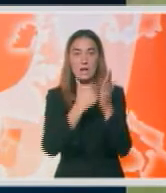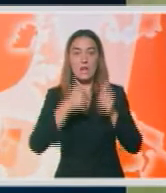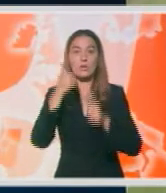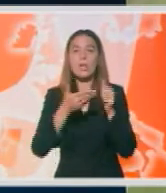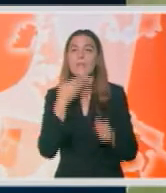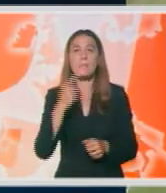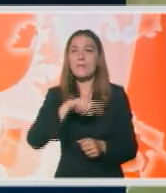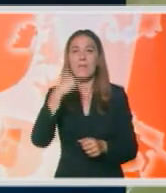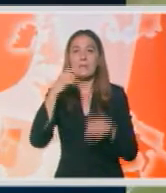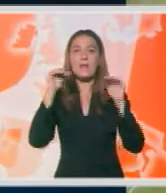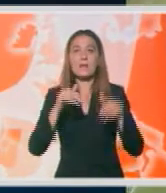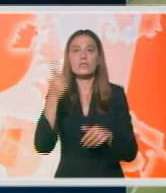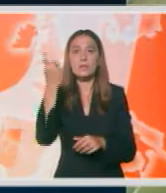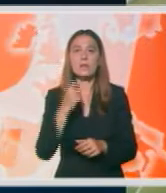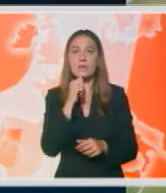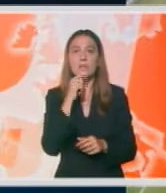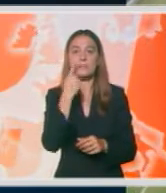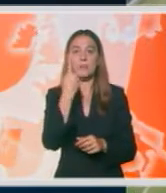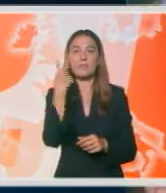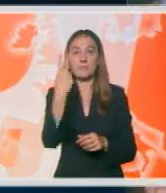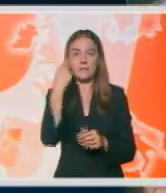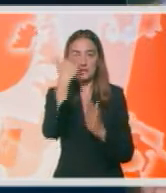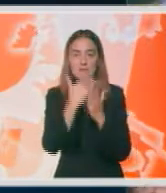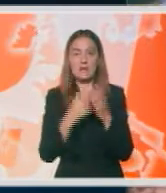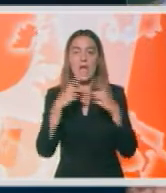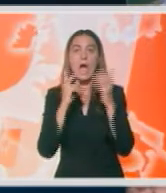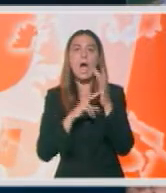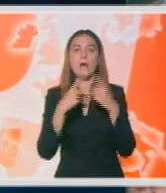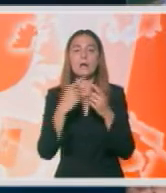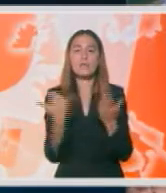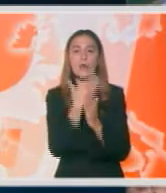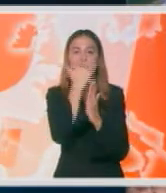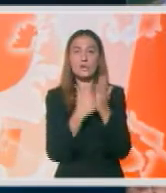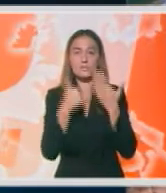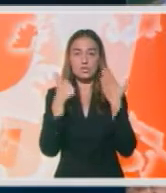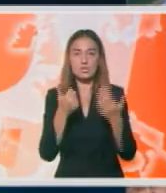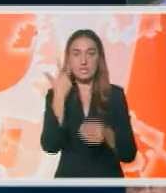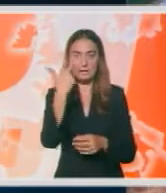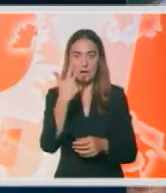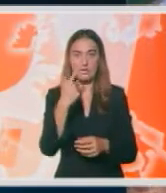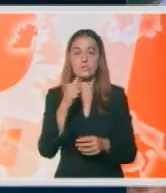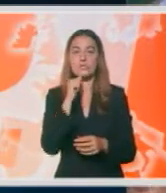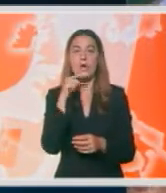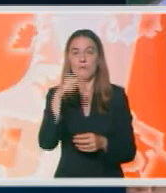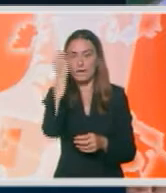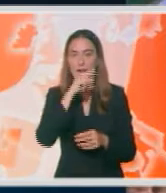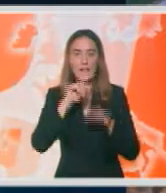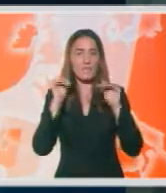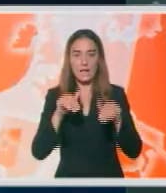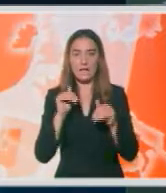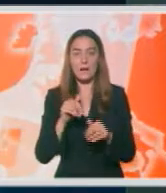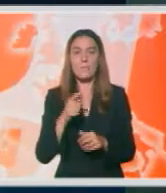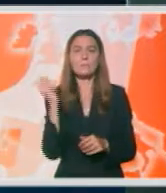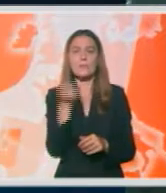nema ni jedne igračice iz prvih 20. Ana Ivanović na novoj listi je 63. a ove nedelje ne igra.